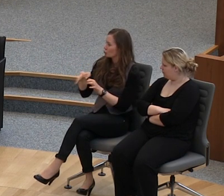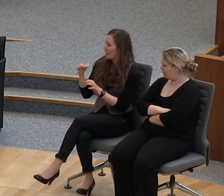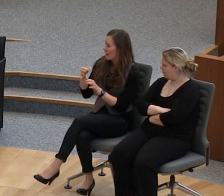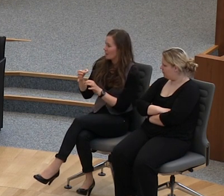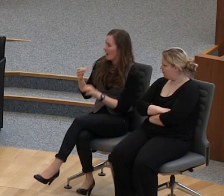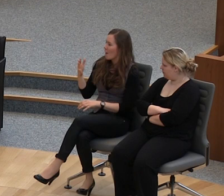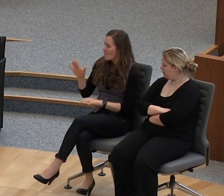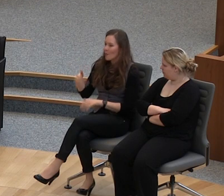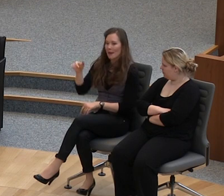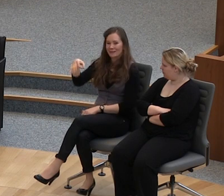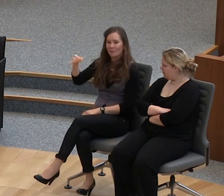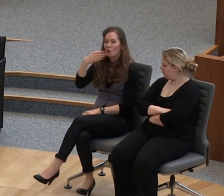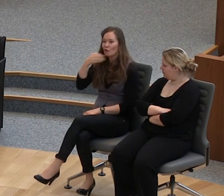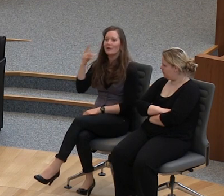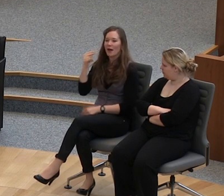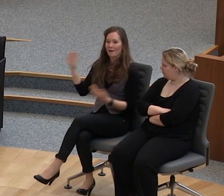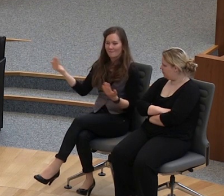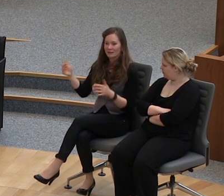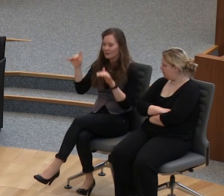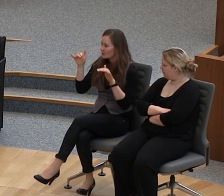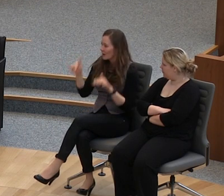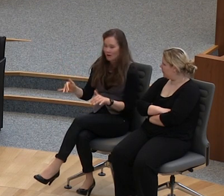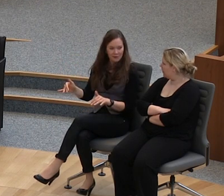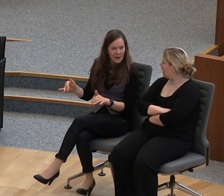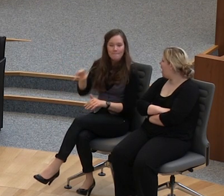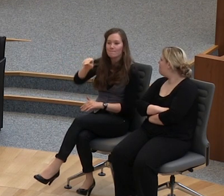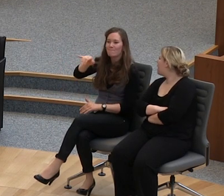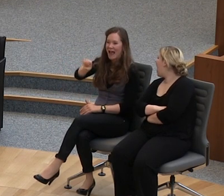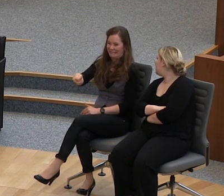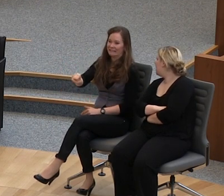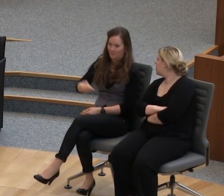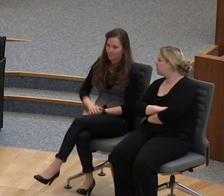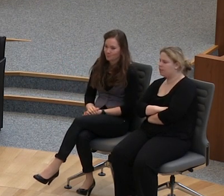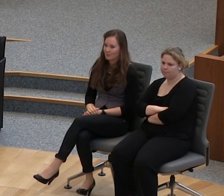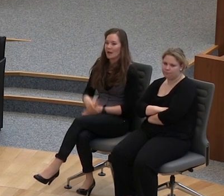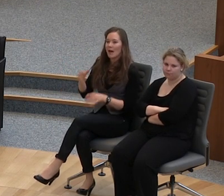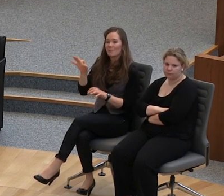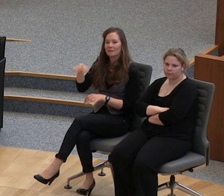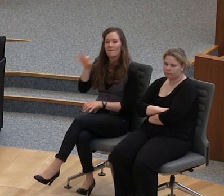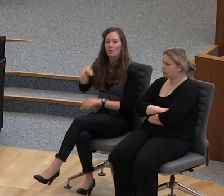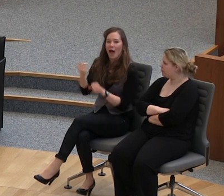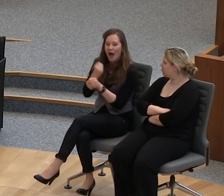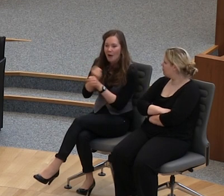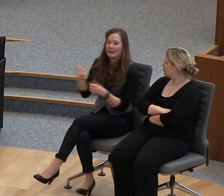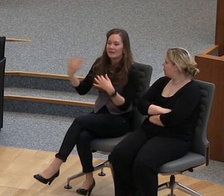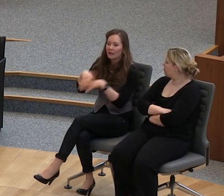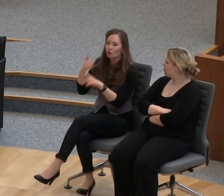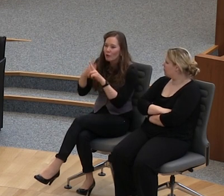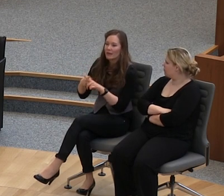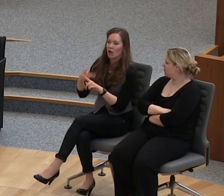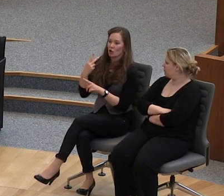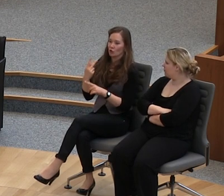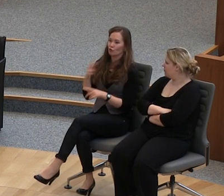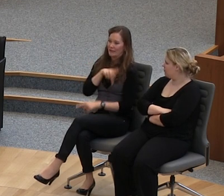dem Ministerium mit dem schönen Namen MAIS. Ministerium für Arbeit, Integration und Soziales.